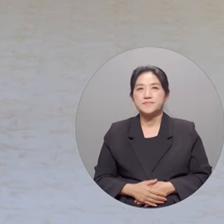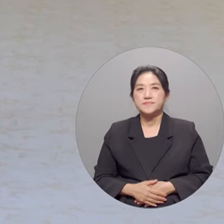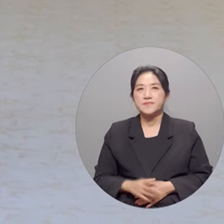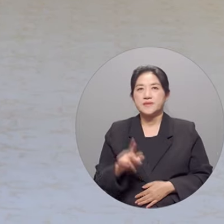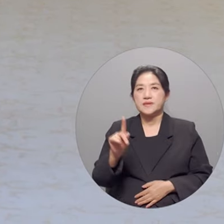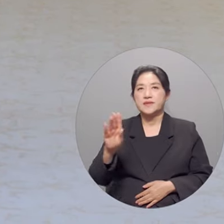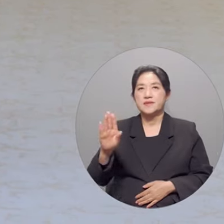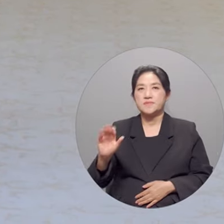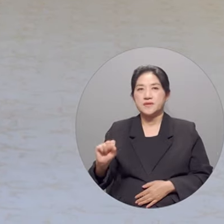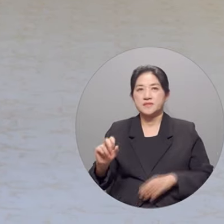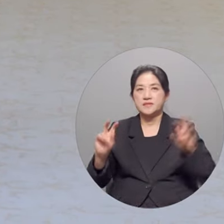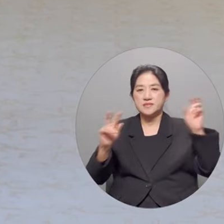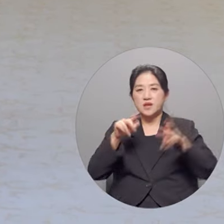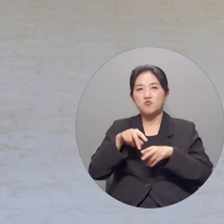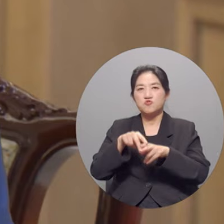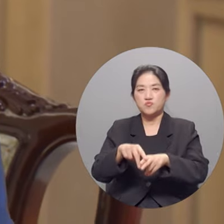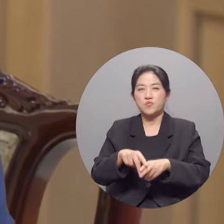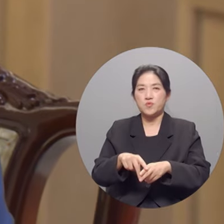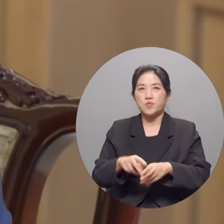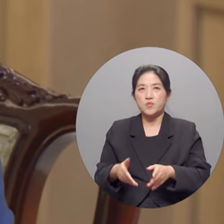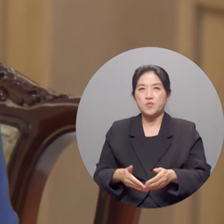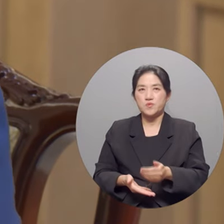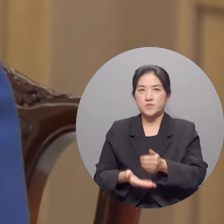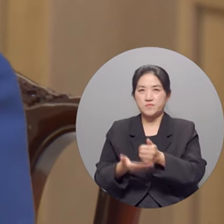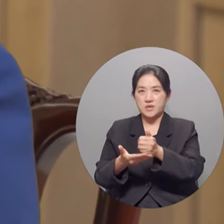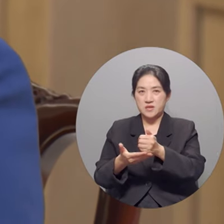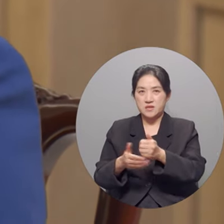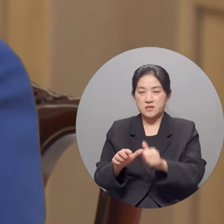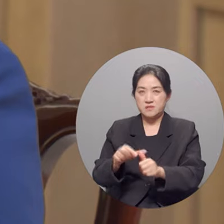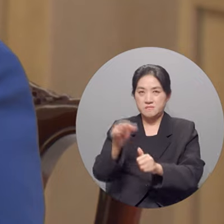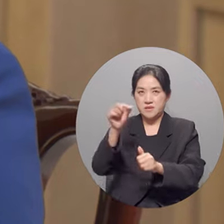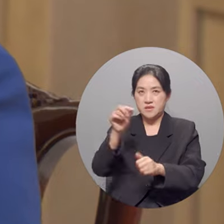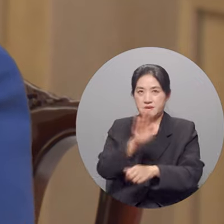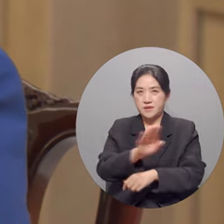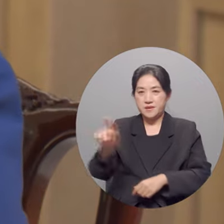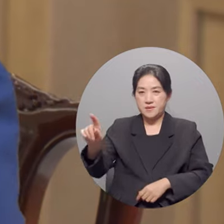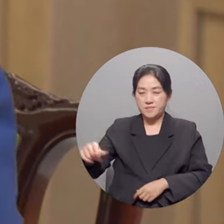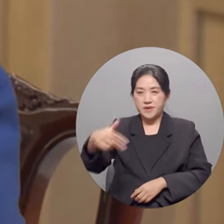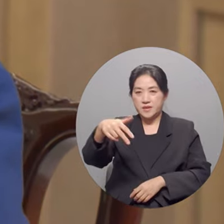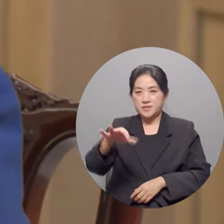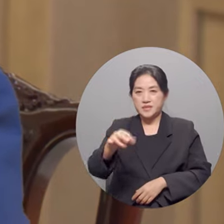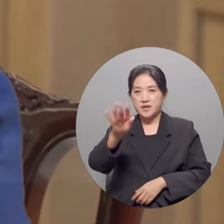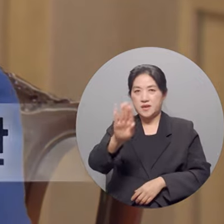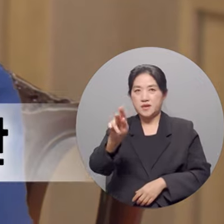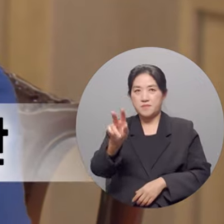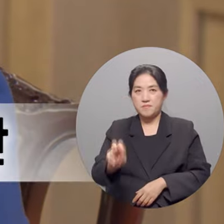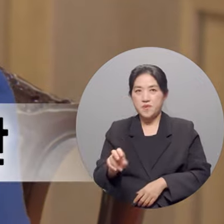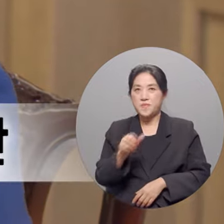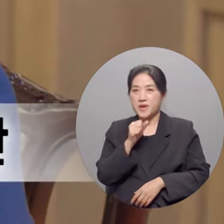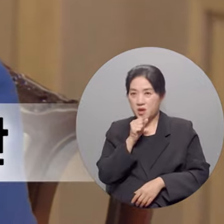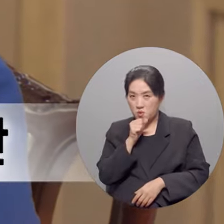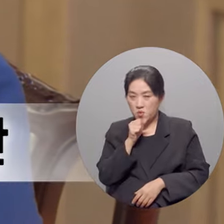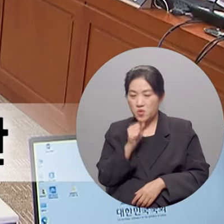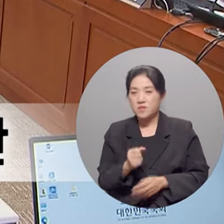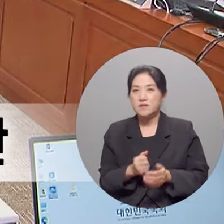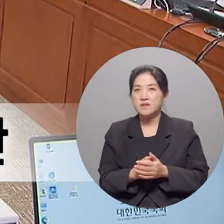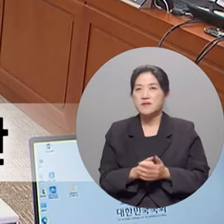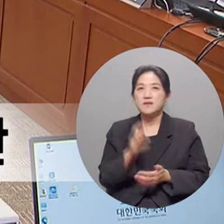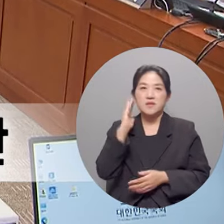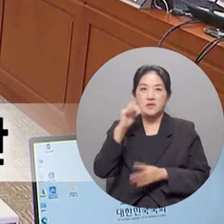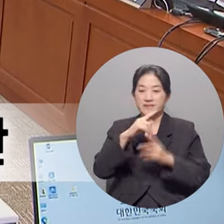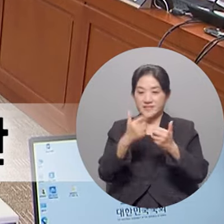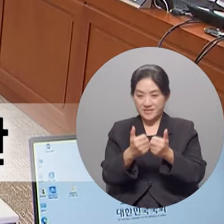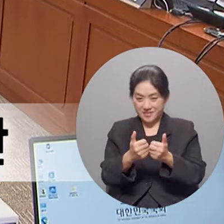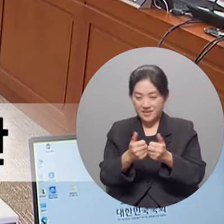KBS 사장 후보로 임명 제청된 박장범 앵커 지난 2월 대통령과의 대담 대했던 파우치 발언이